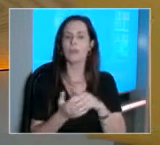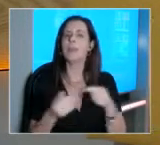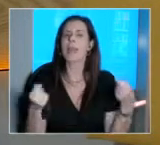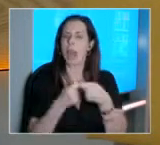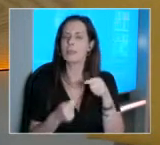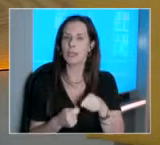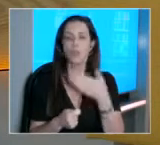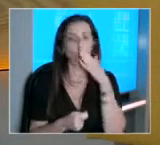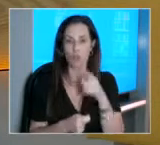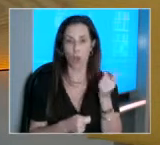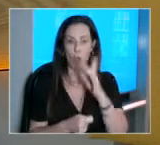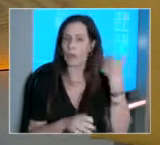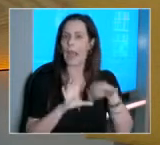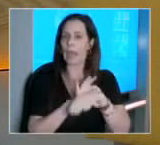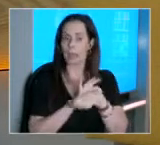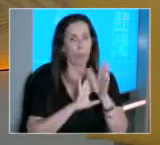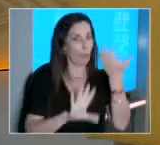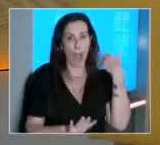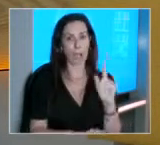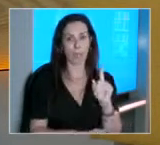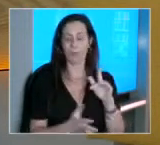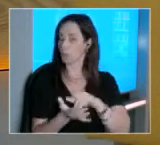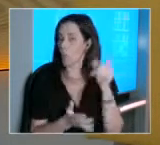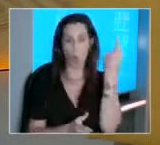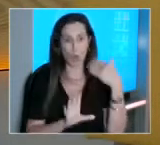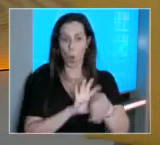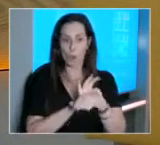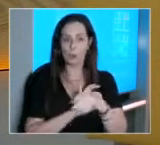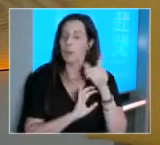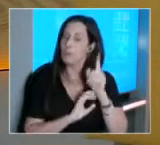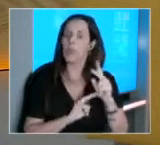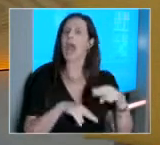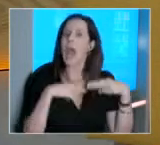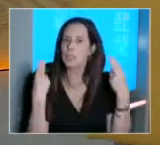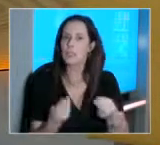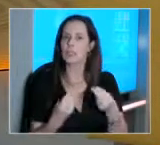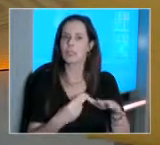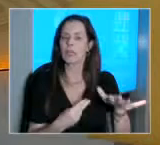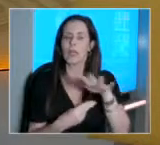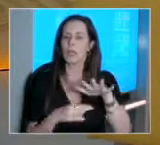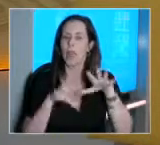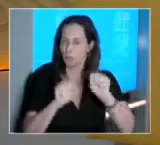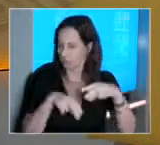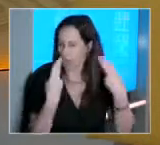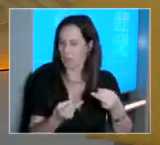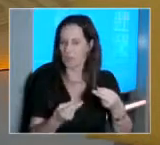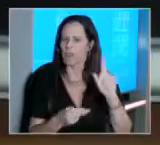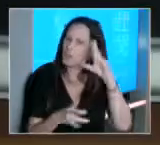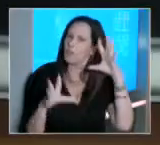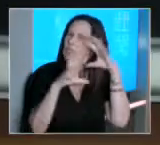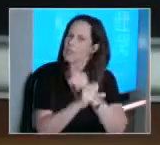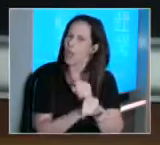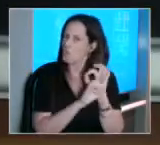לזה שירושלים לא הייתה ריקה גם אז, והמקומות האלה לא היו ריקים, ושצריך להחזיר את השטחים הכבושים, ובעצם פורס תפיסת